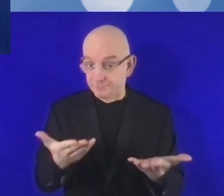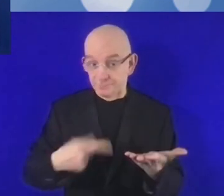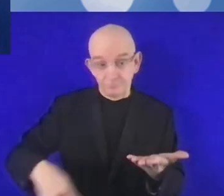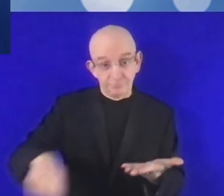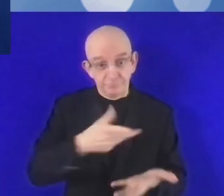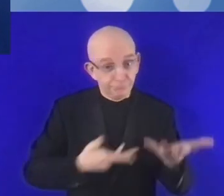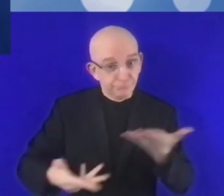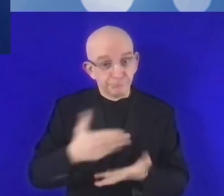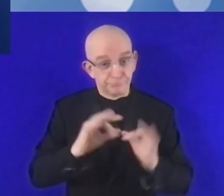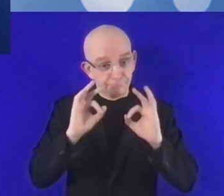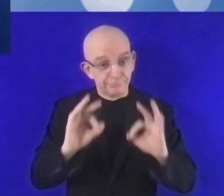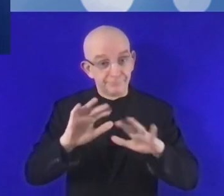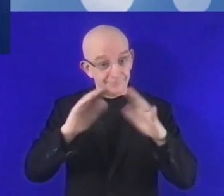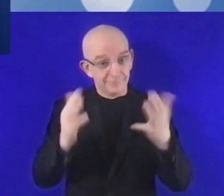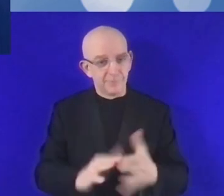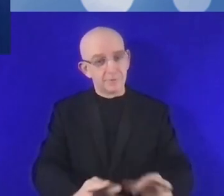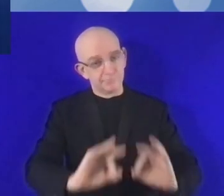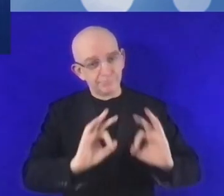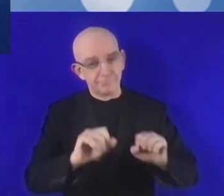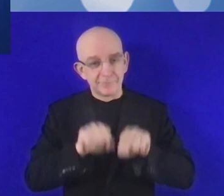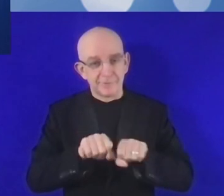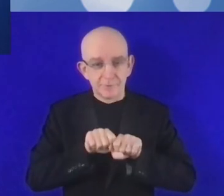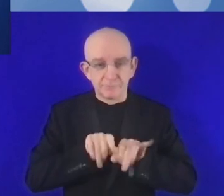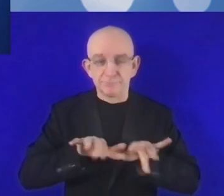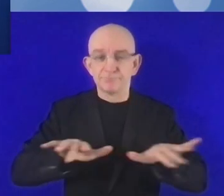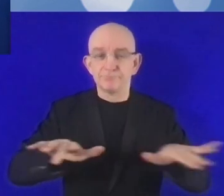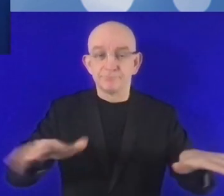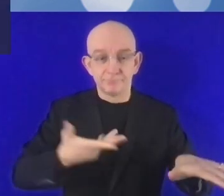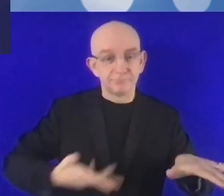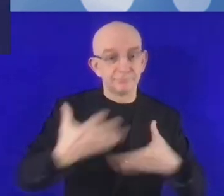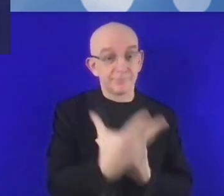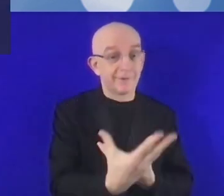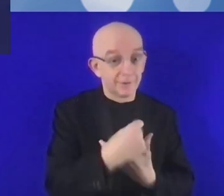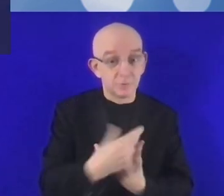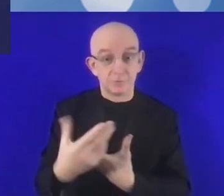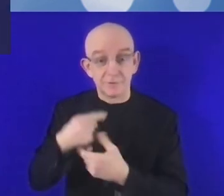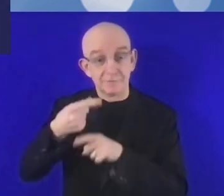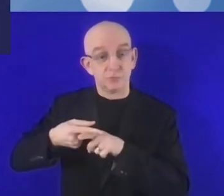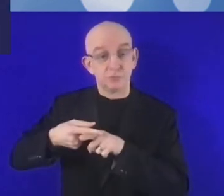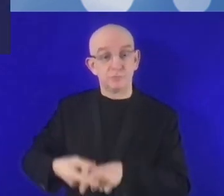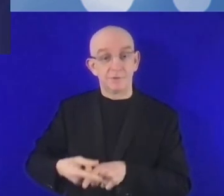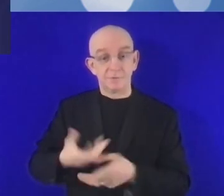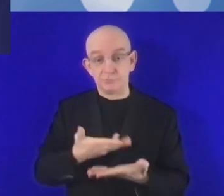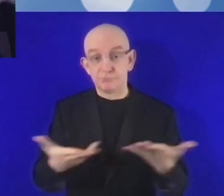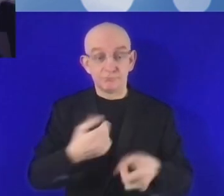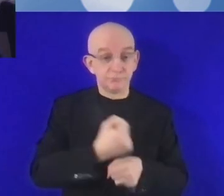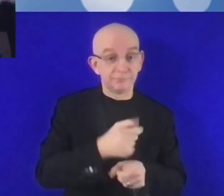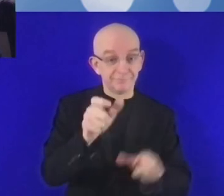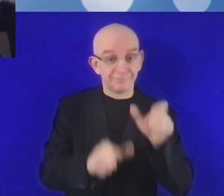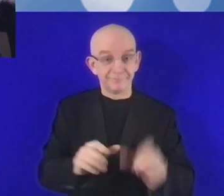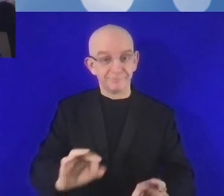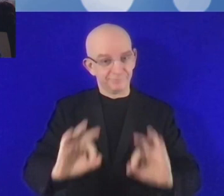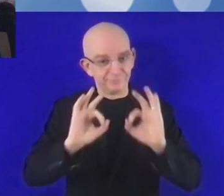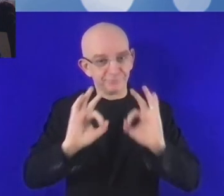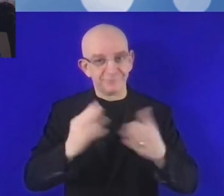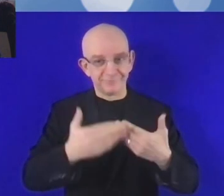выводов. Надеюсь, что ваши прения принесут плоды в виде интернета, который